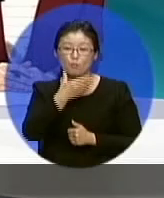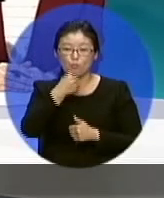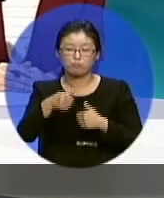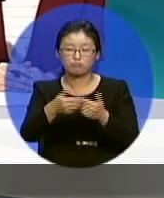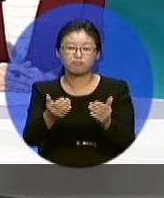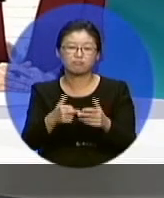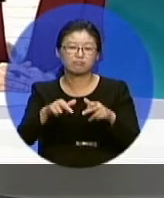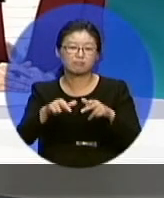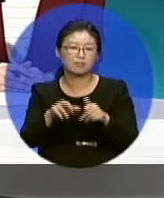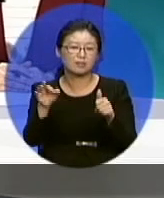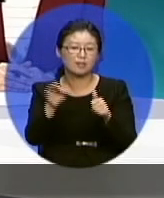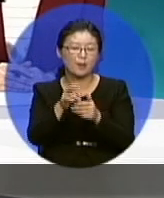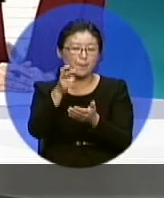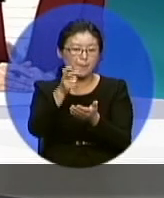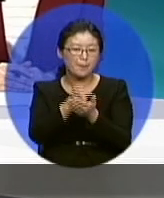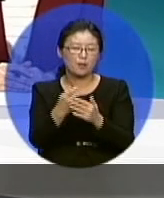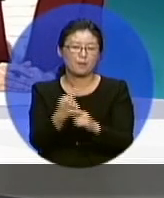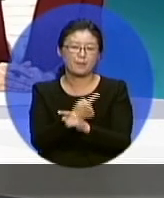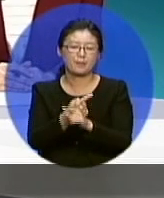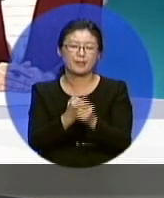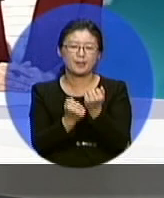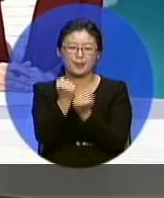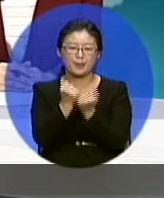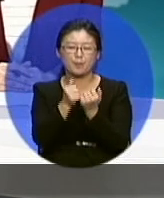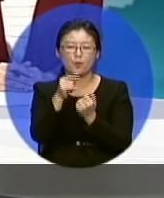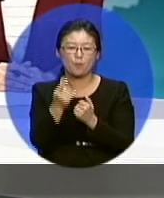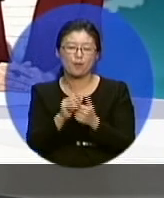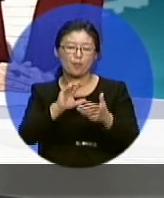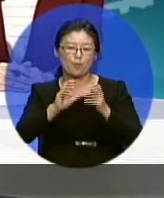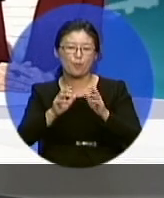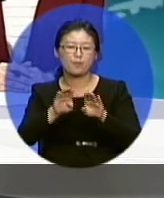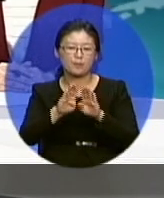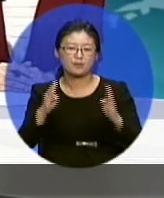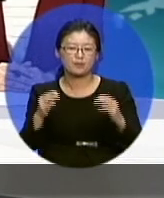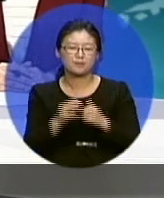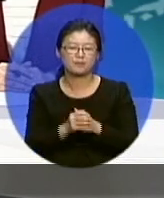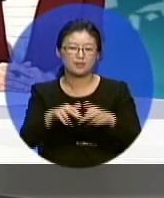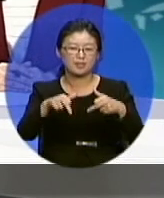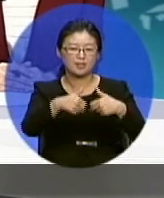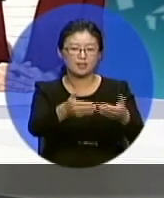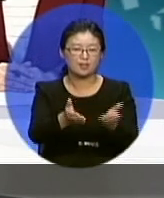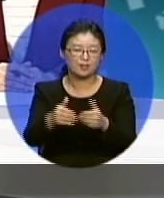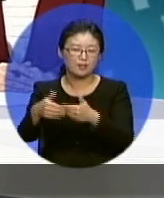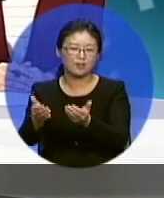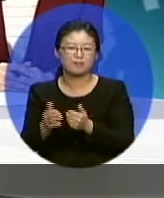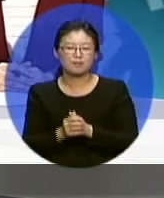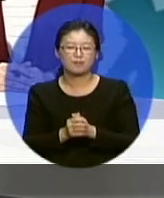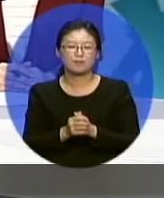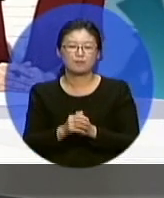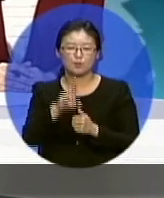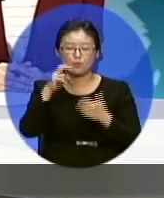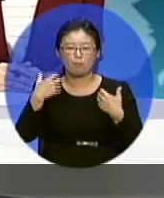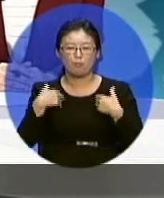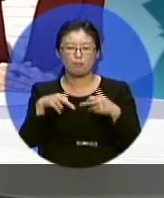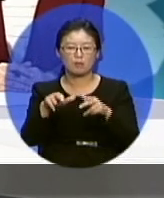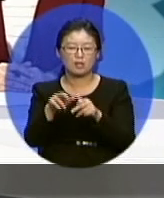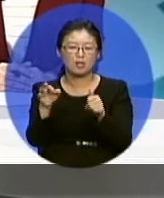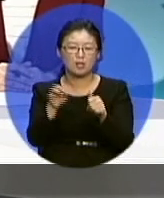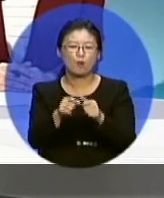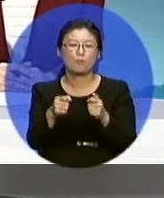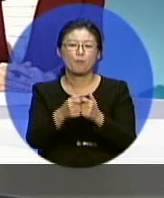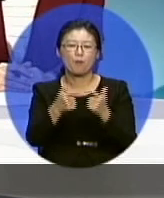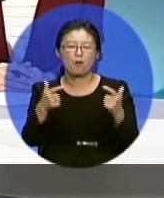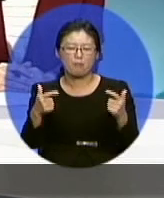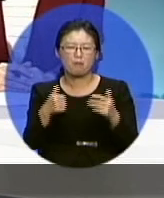보건복지부가 장애인연금법 개정안 설명회와 토론회를 개최했습니다. 장애계 단체들은 이 정부의 장애인연금 대상 확대가